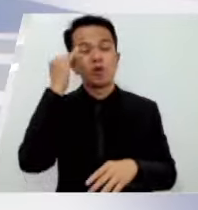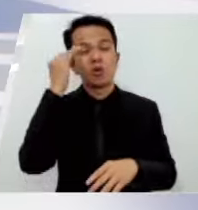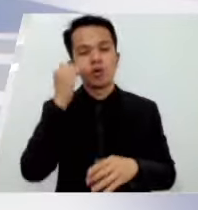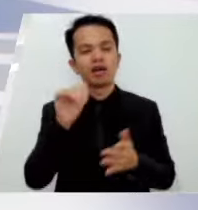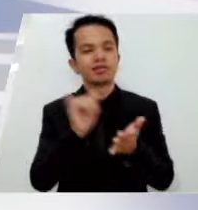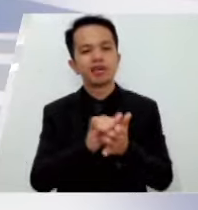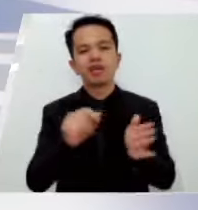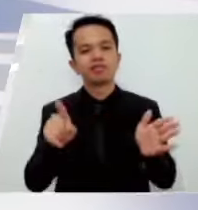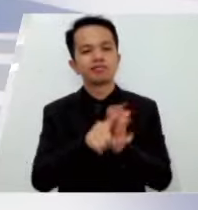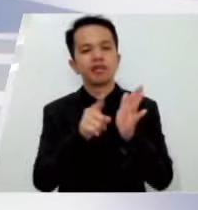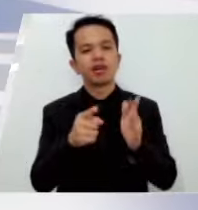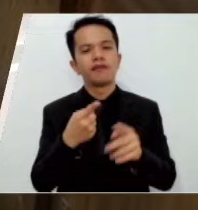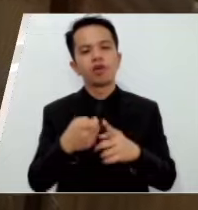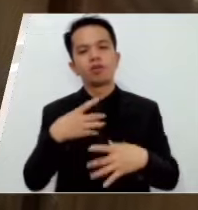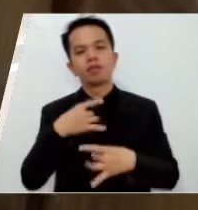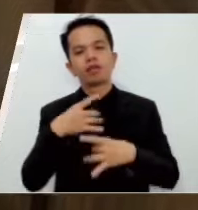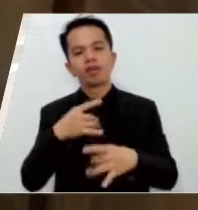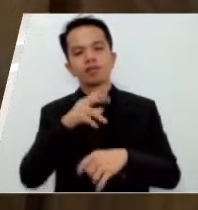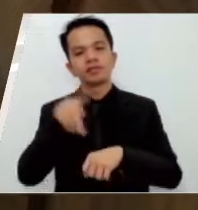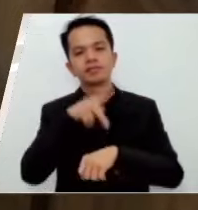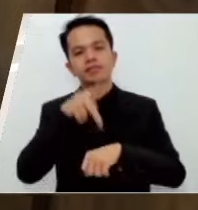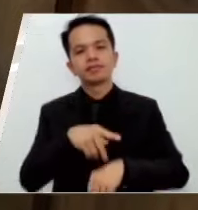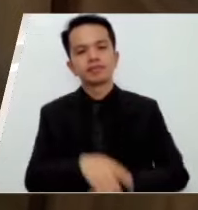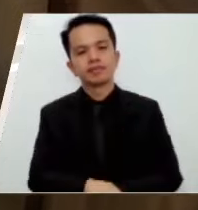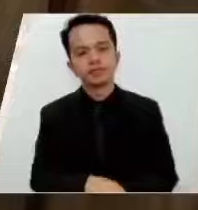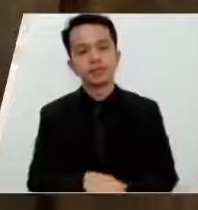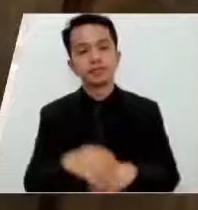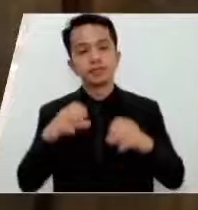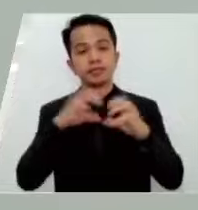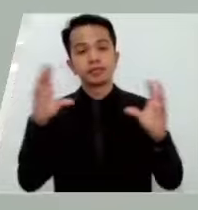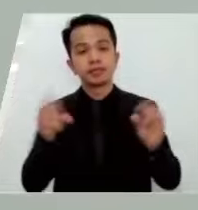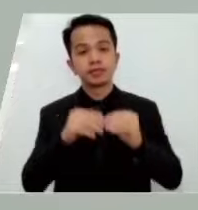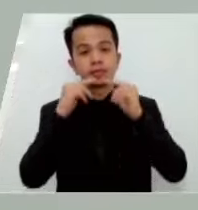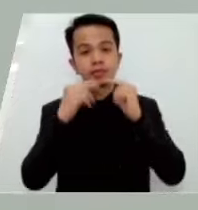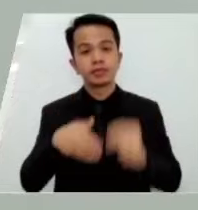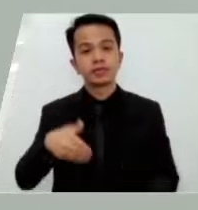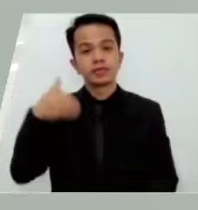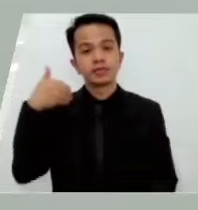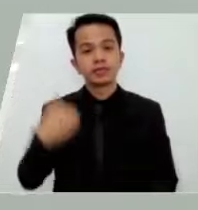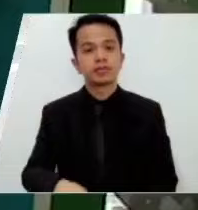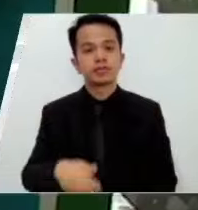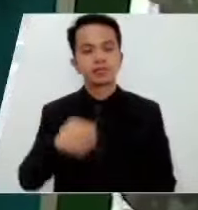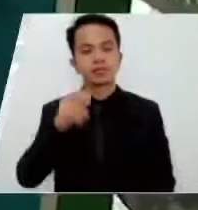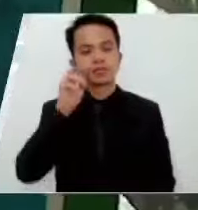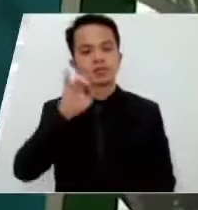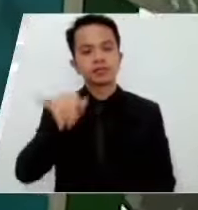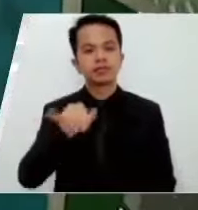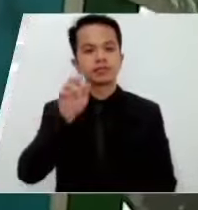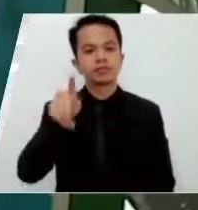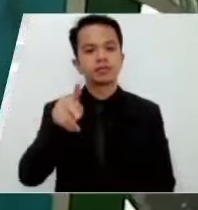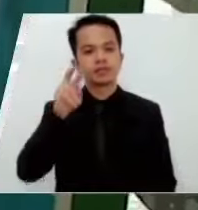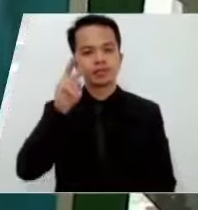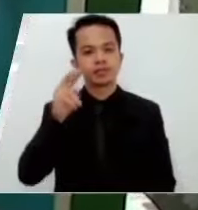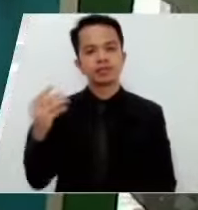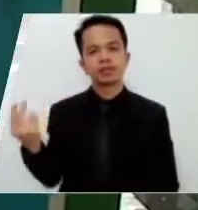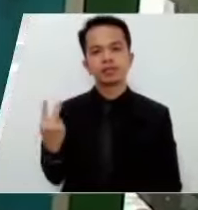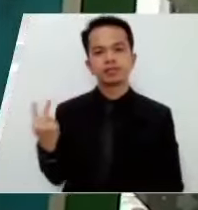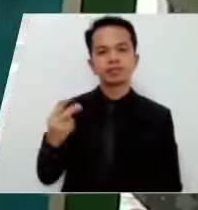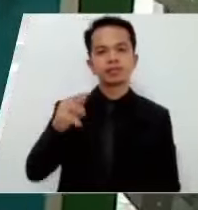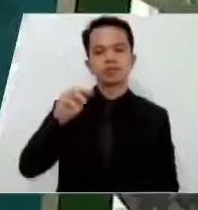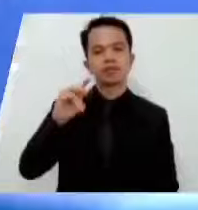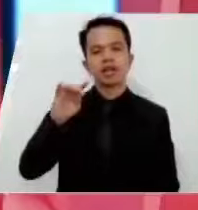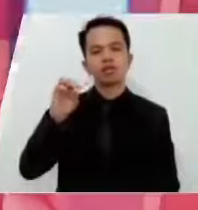interes ng Pilipinas. Para sa GMA Integrated News, JP Soriano. Marisol Abdurrahman,